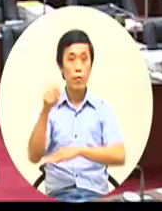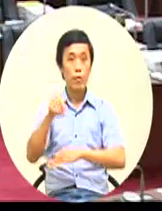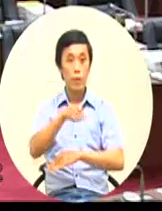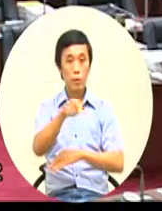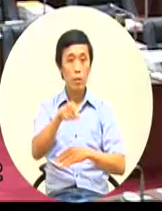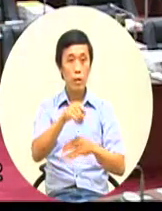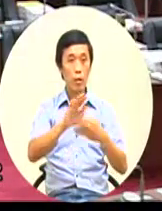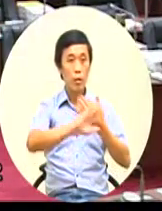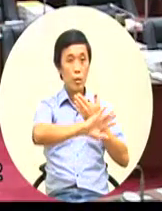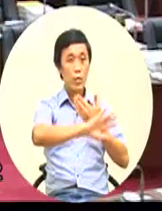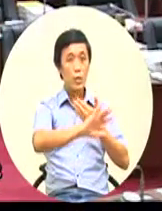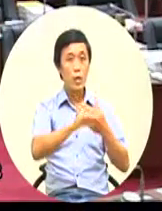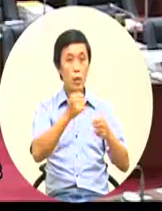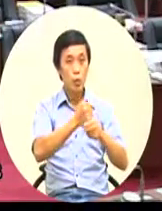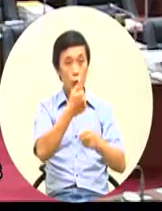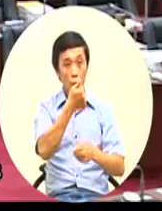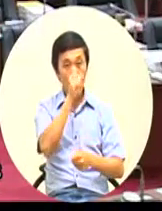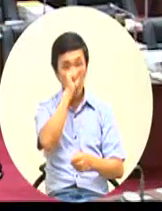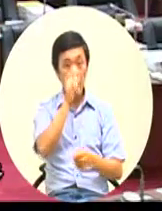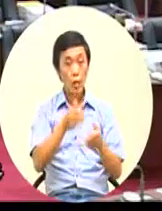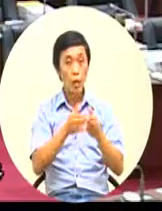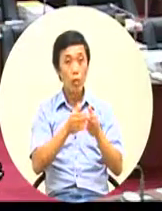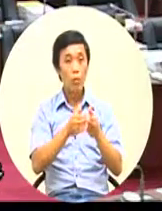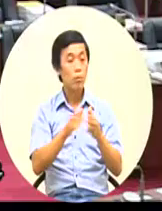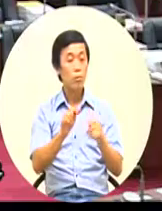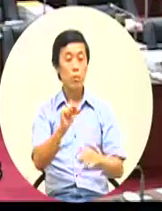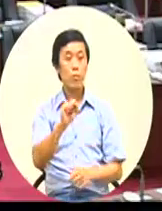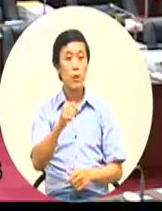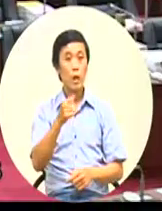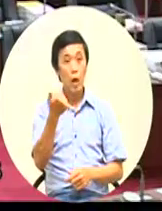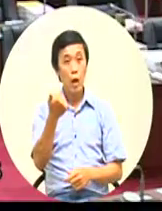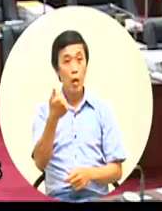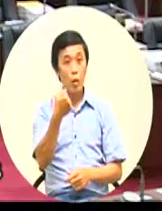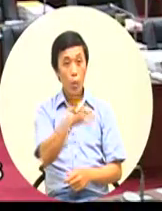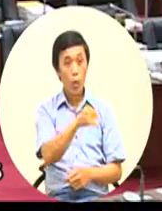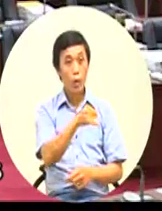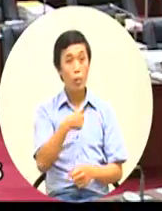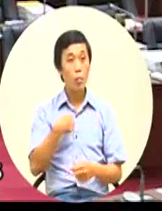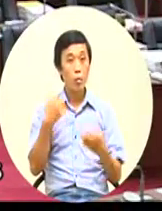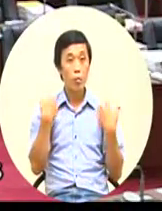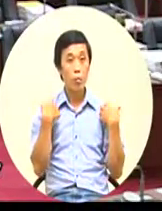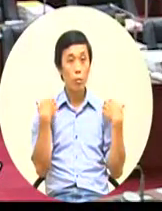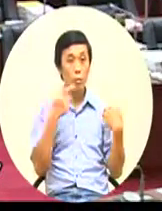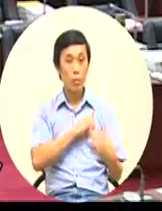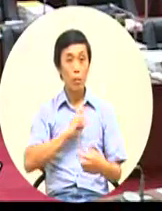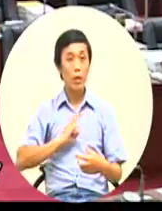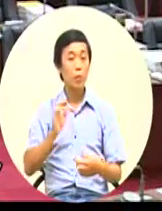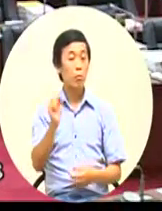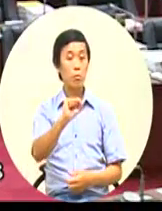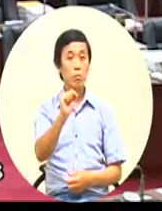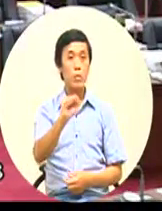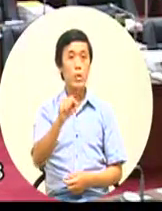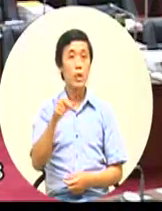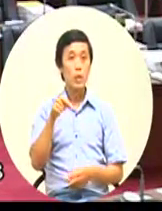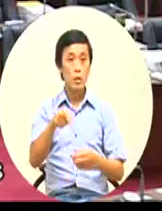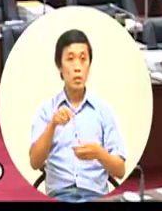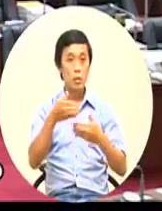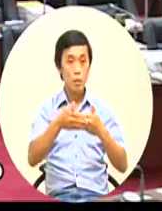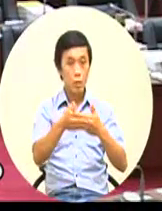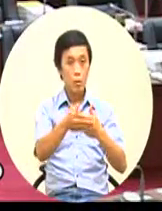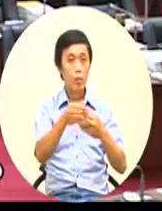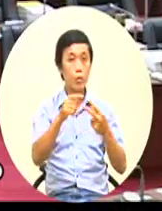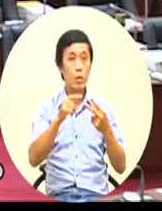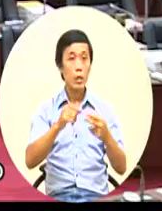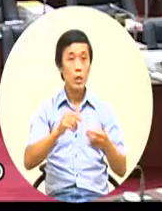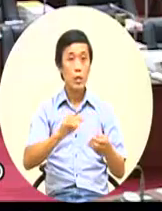做好，好人坏人都我来当就好了。我想我们负责任的把程序，把整个事情的结果，我们要跟